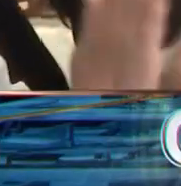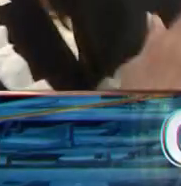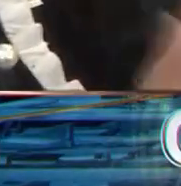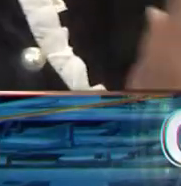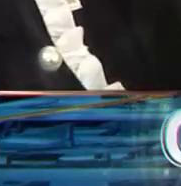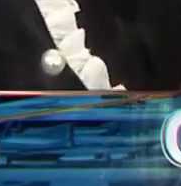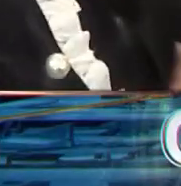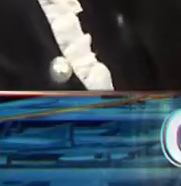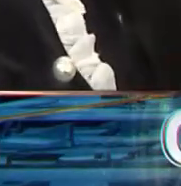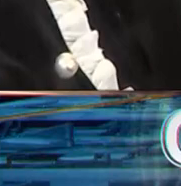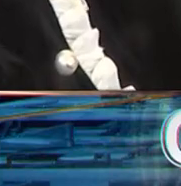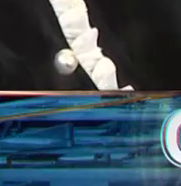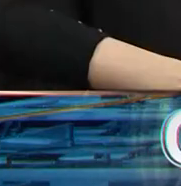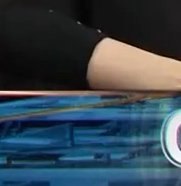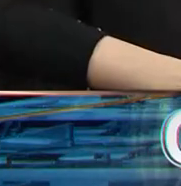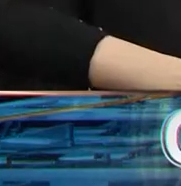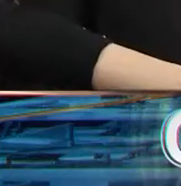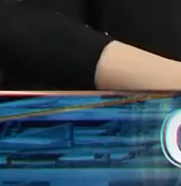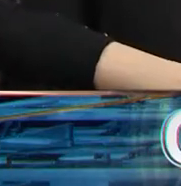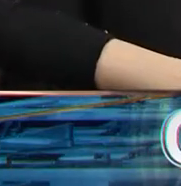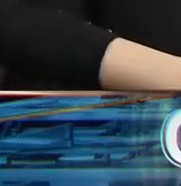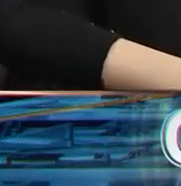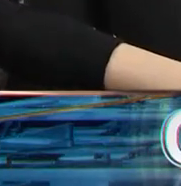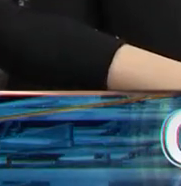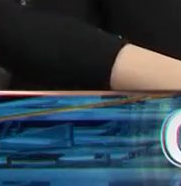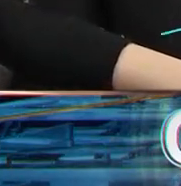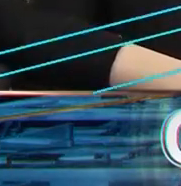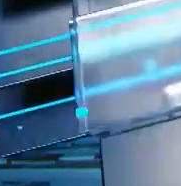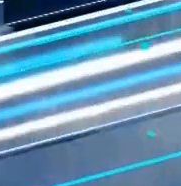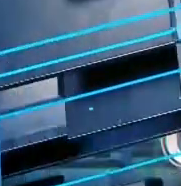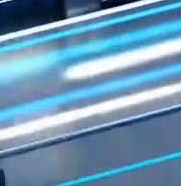Перезагрузка. В областном филиале партии «Нур-Отан» кадровые перестановки.